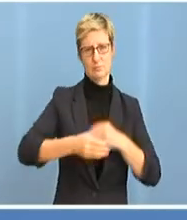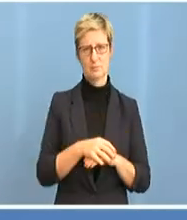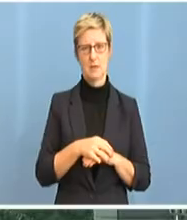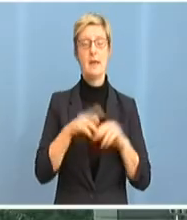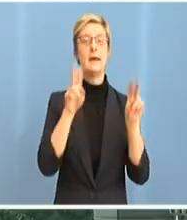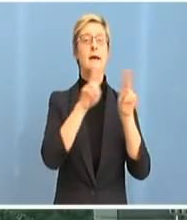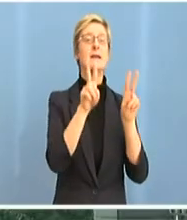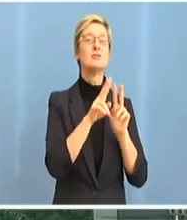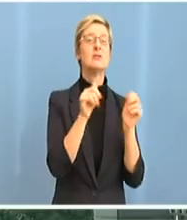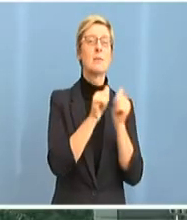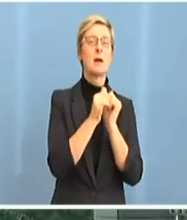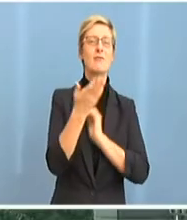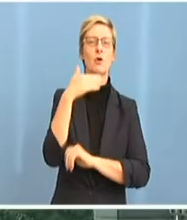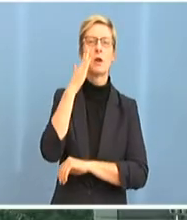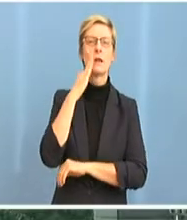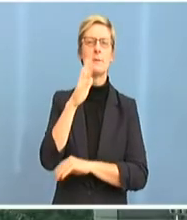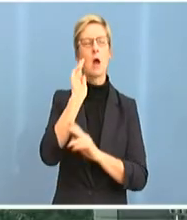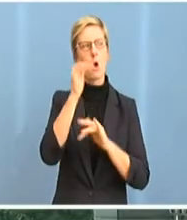auf,